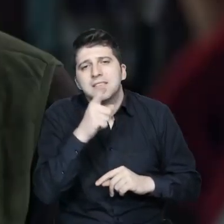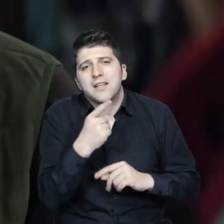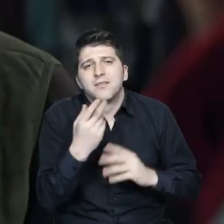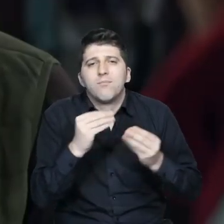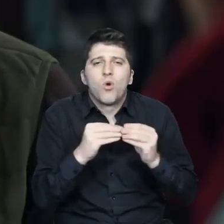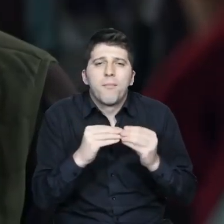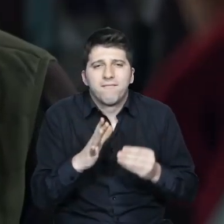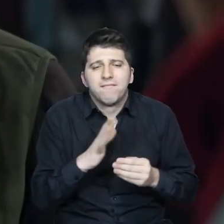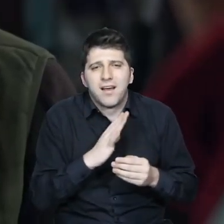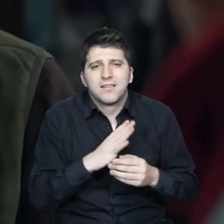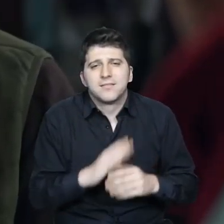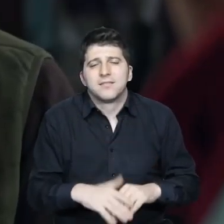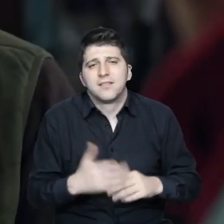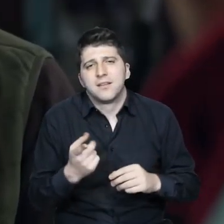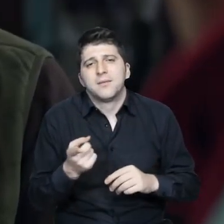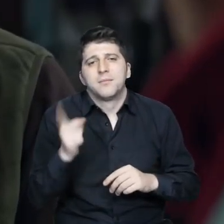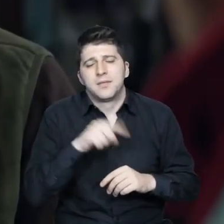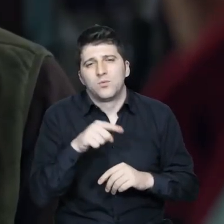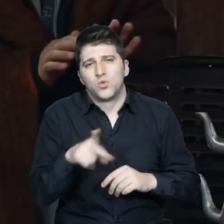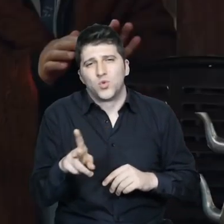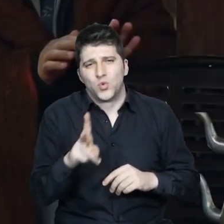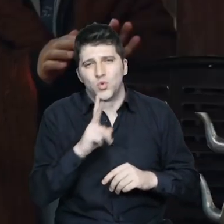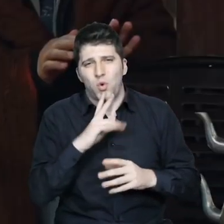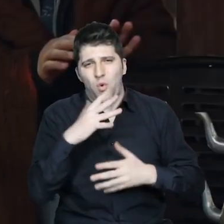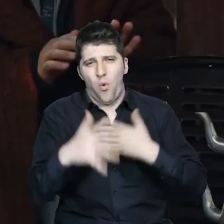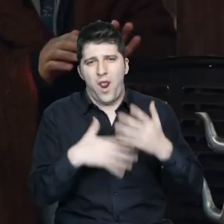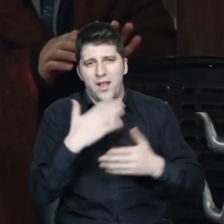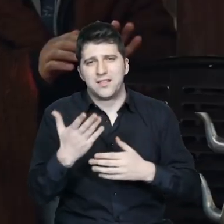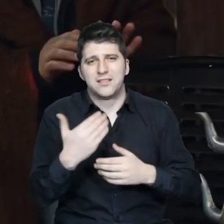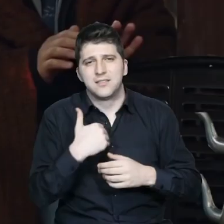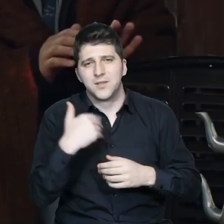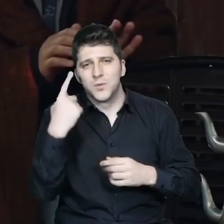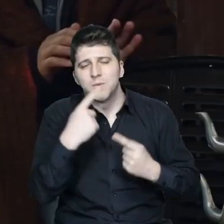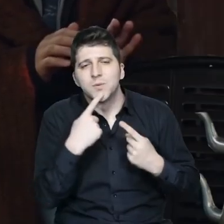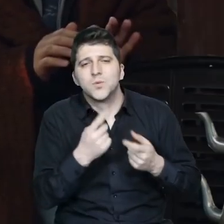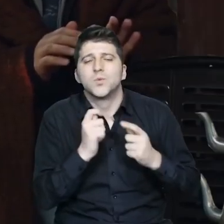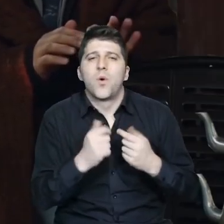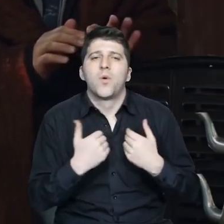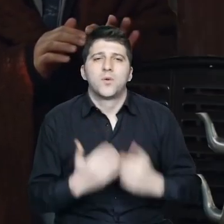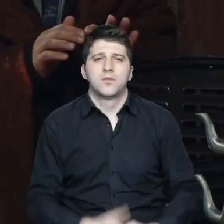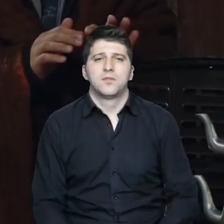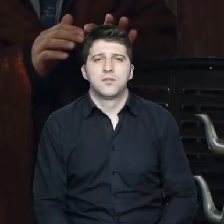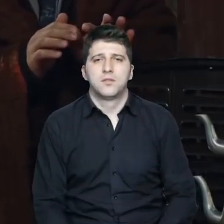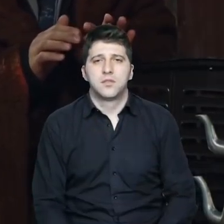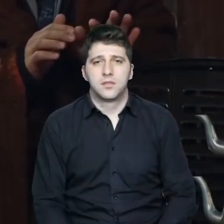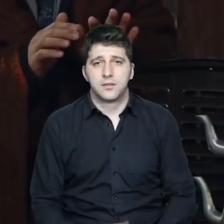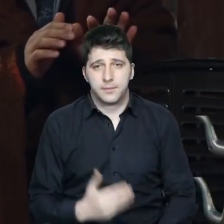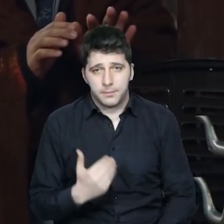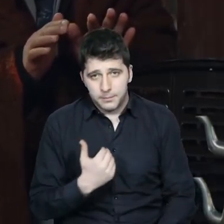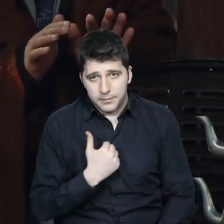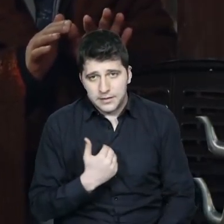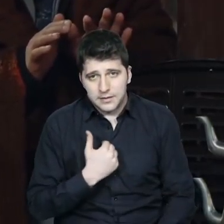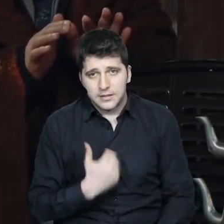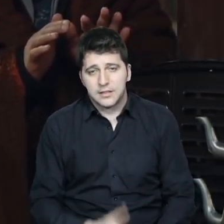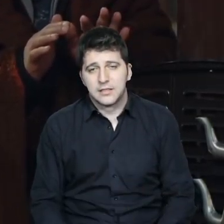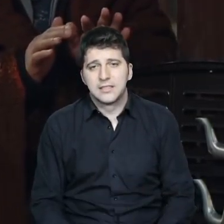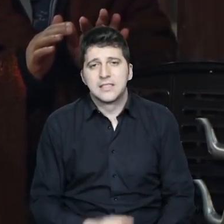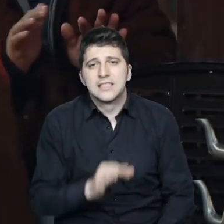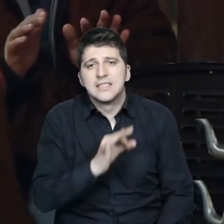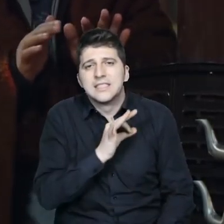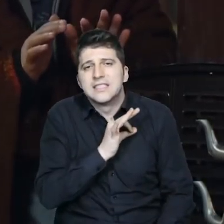kalabalık. Bir de bu son olaydan sonra yüzümüz yok pek. Biz de sıfır